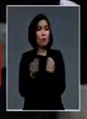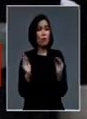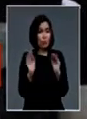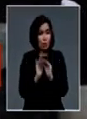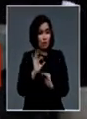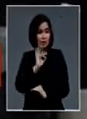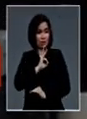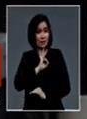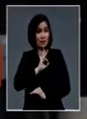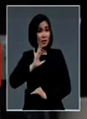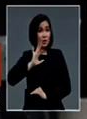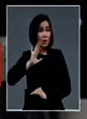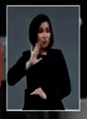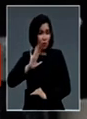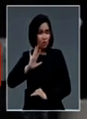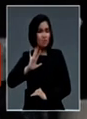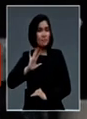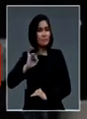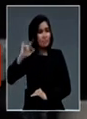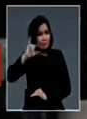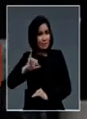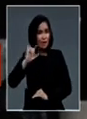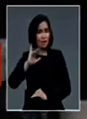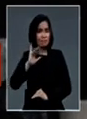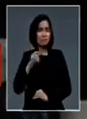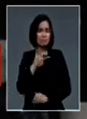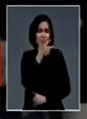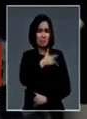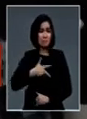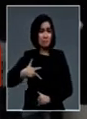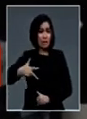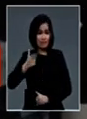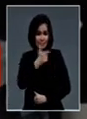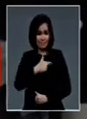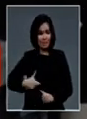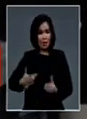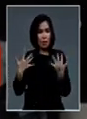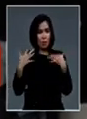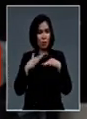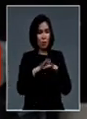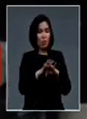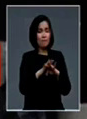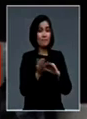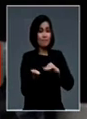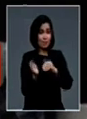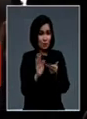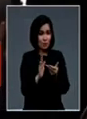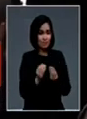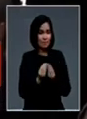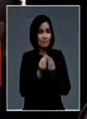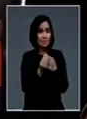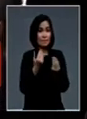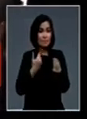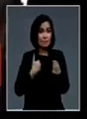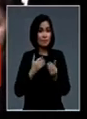าสมาชิกราชวงศ์เดนมาร์กนะคะก็ได้เสด็จเข้าร่วมพิธีพระศพในครั้งนี้ด้วยค่ะ สำหรับเจ้าชายเฮนริกนะครับได้รับ